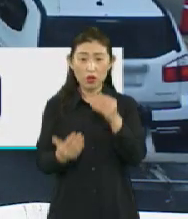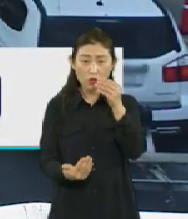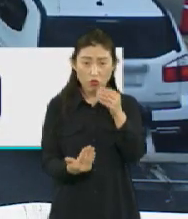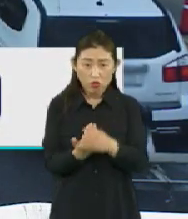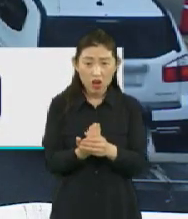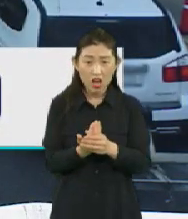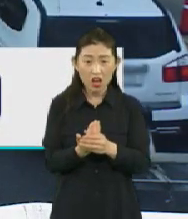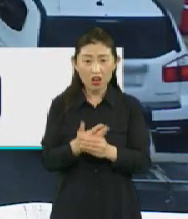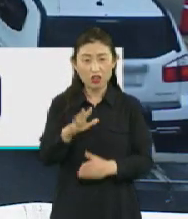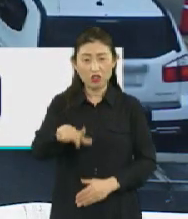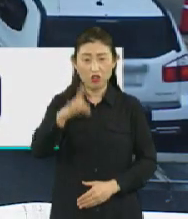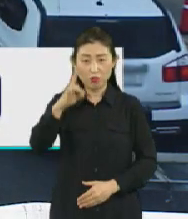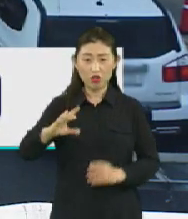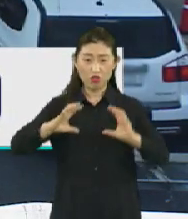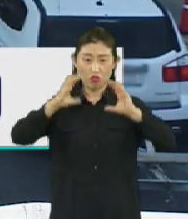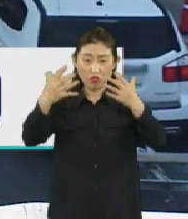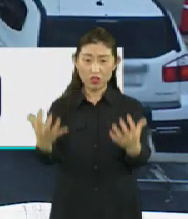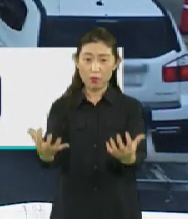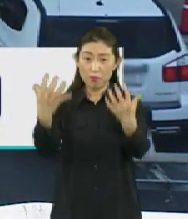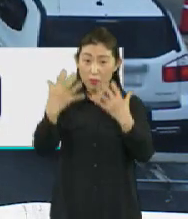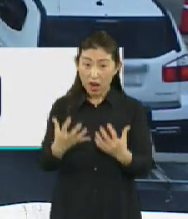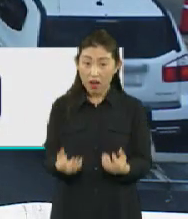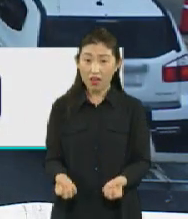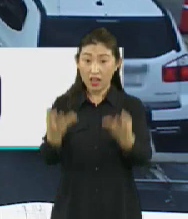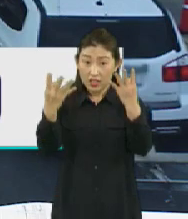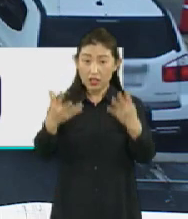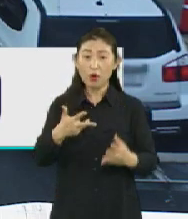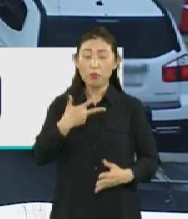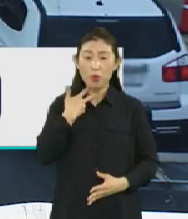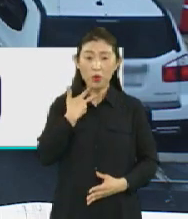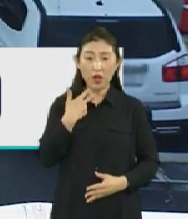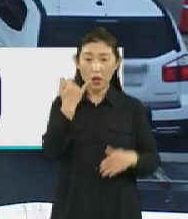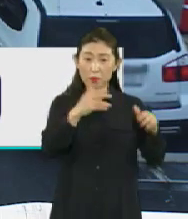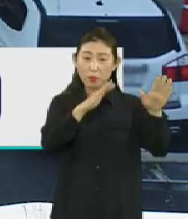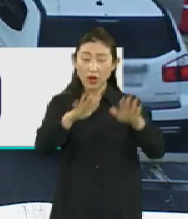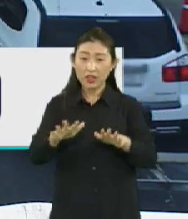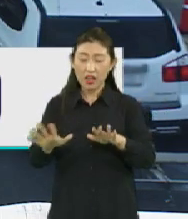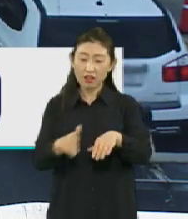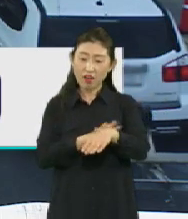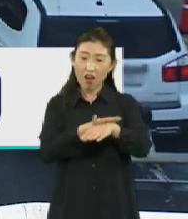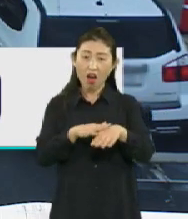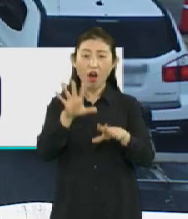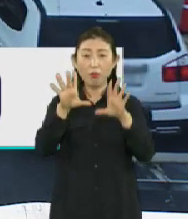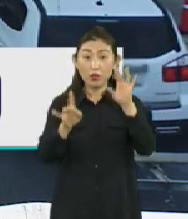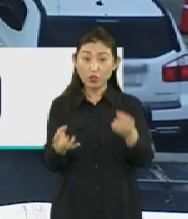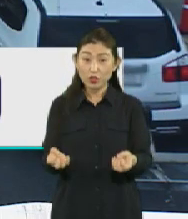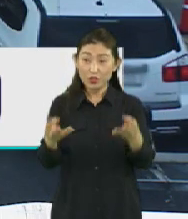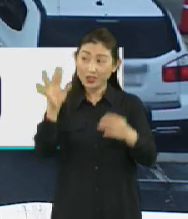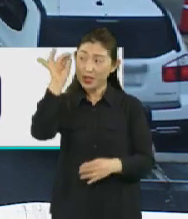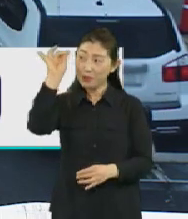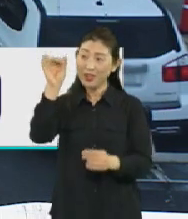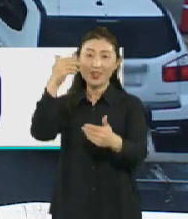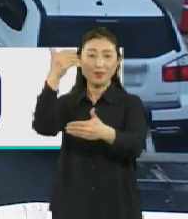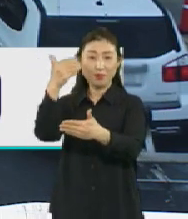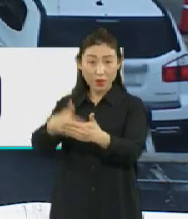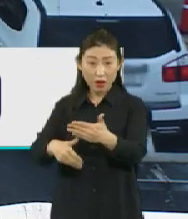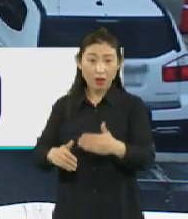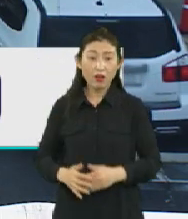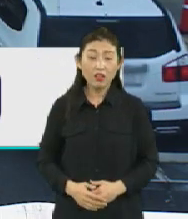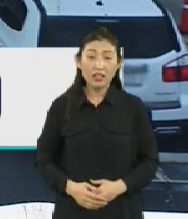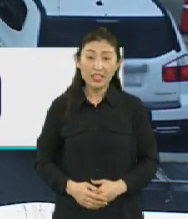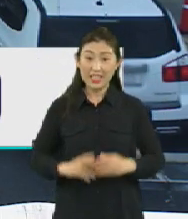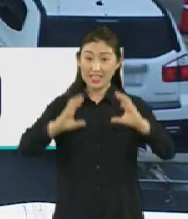코로나19 사태 이후 국내에서 열리는 첫 국제 행사인 보령 해양머드 박람회가 이제 100일 앞으로